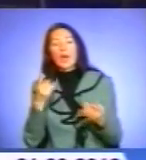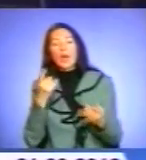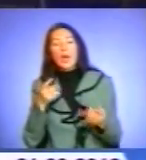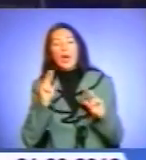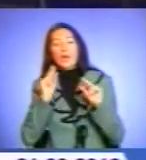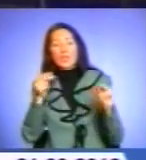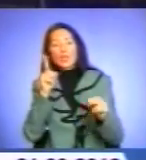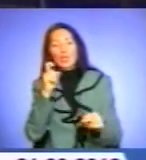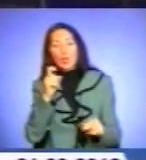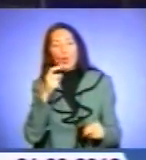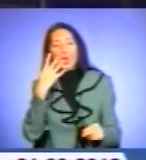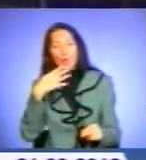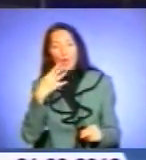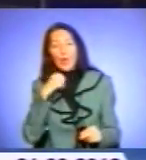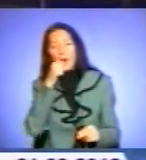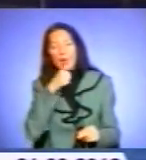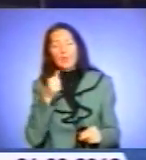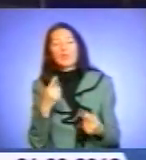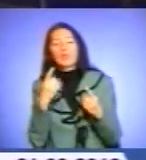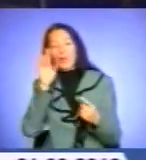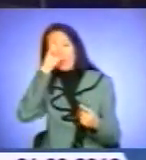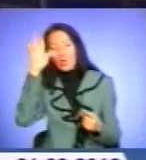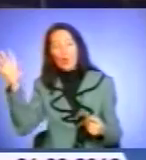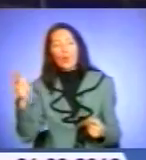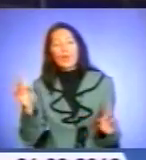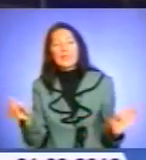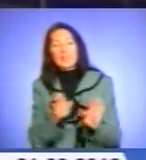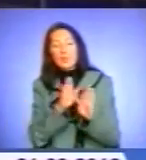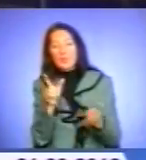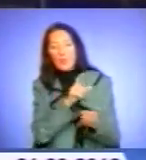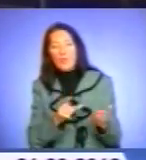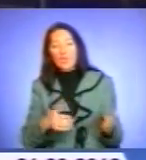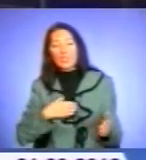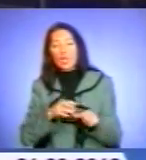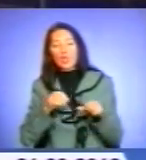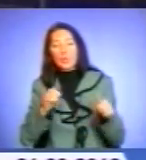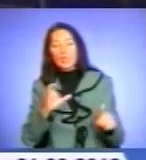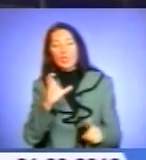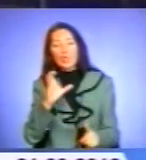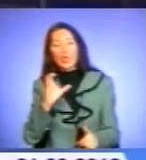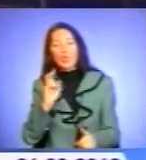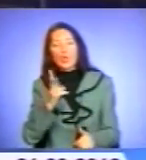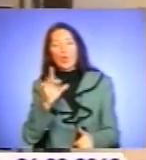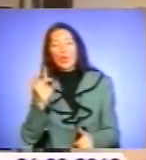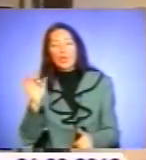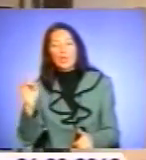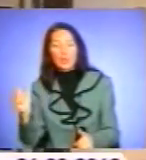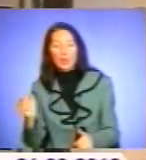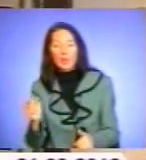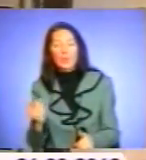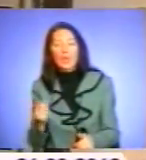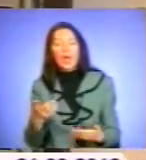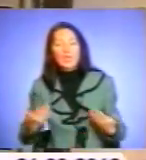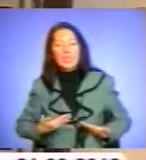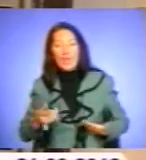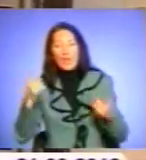оперної співачки, нашої землячки Соломії Крушельницької. Одним із перших виставку оглянули наші кореспонденти. Життєвий і